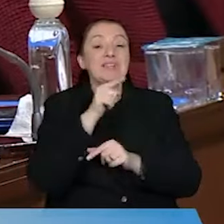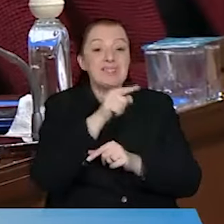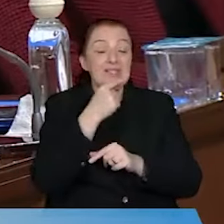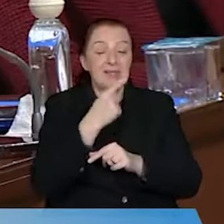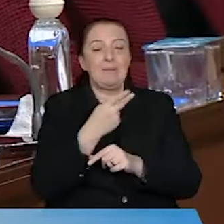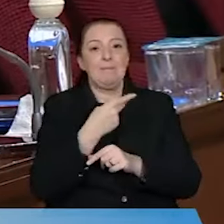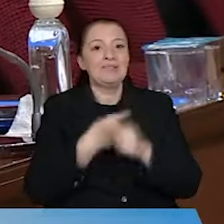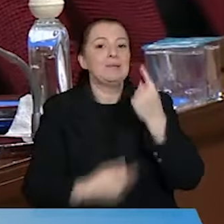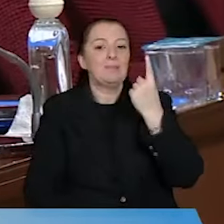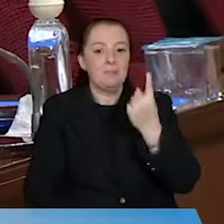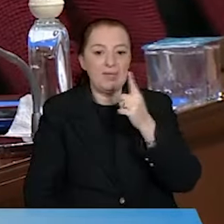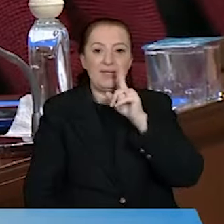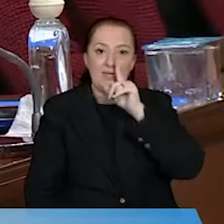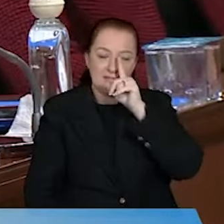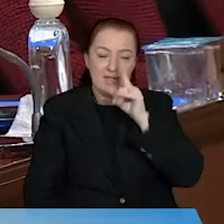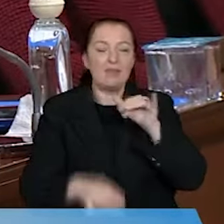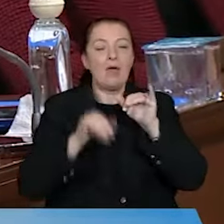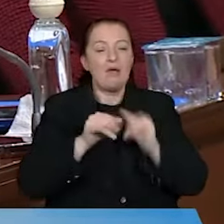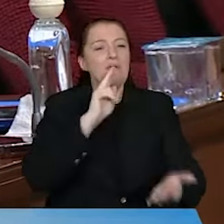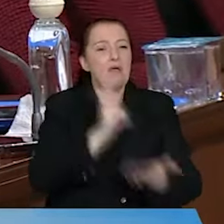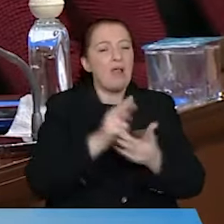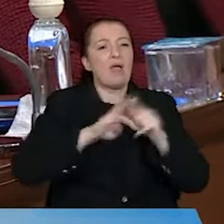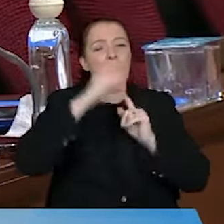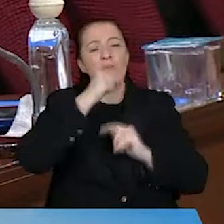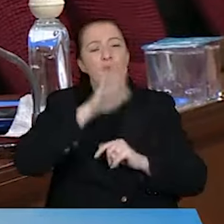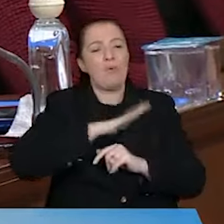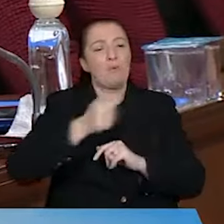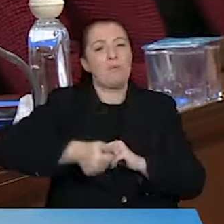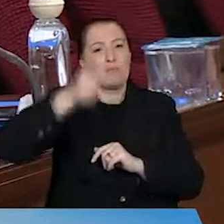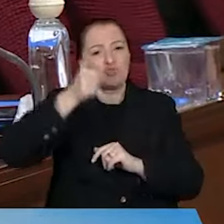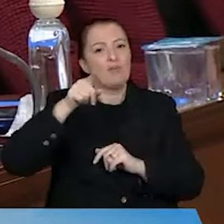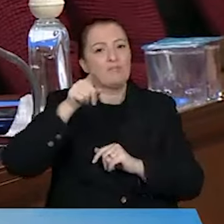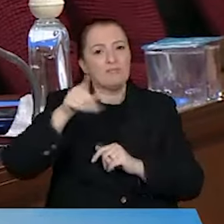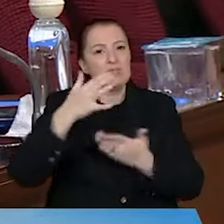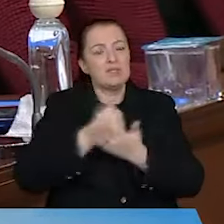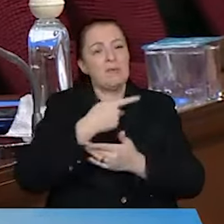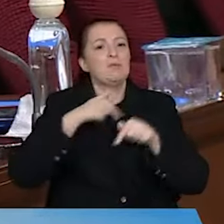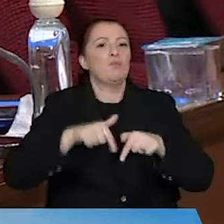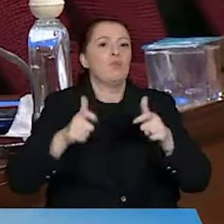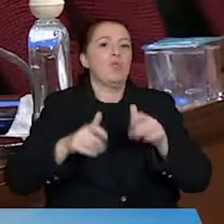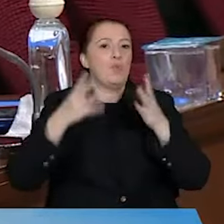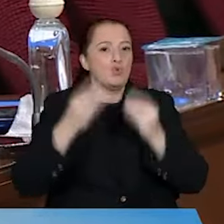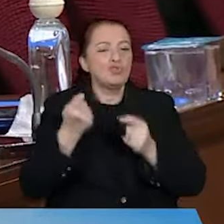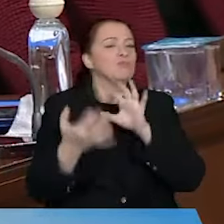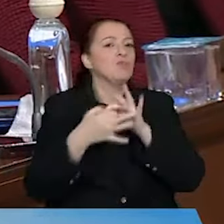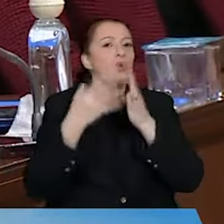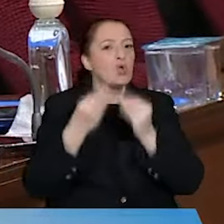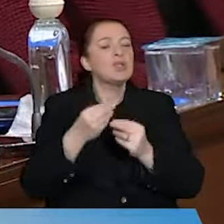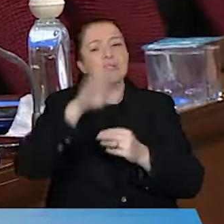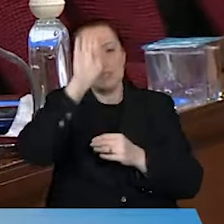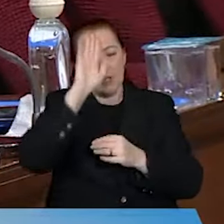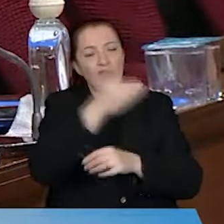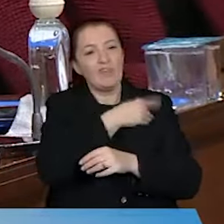1 Nisan'da aynı kararlılıkla Ekrem İmamoğlu başkanlığında yine burada olacağız ve iştiraklerimiz olarak da